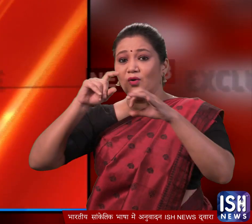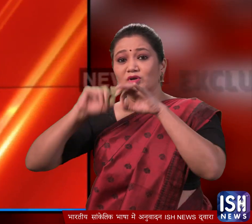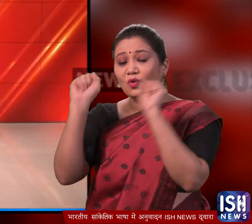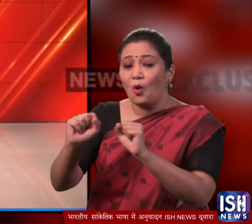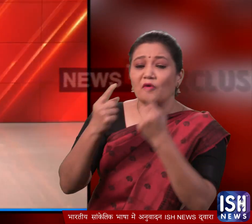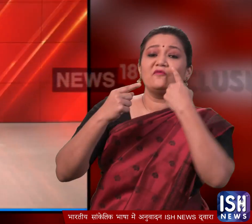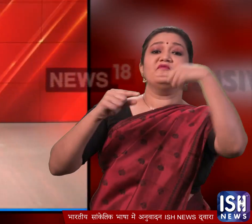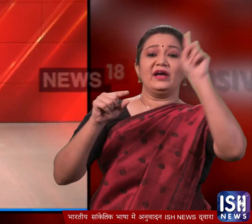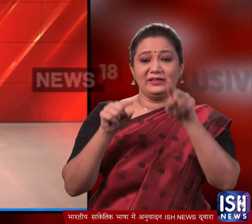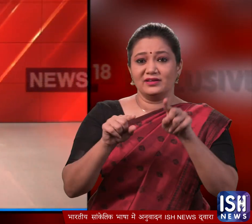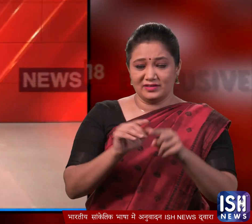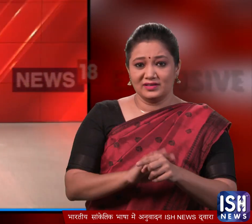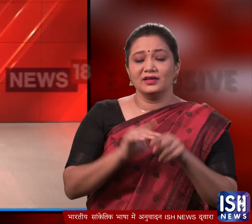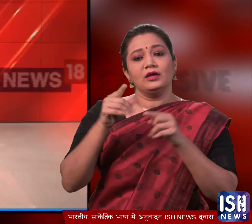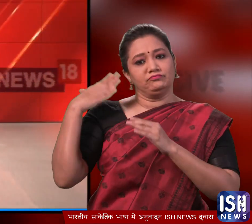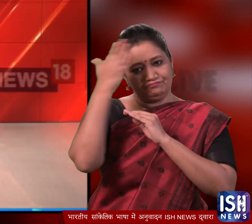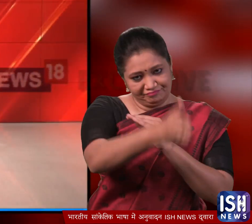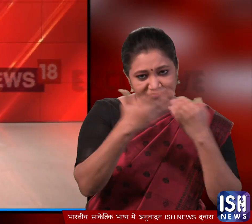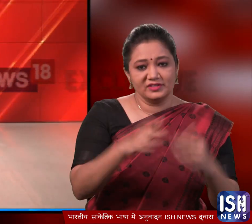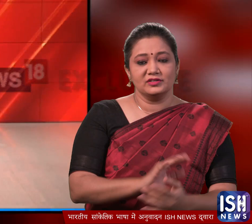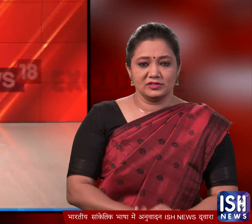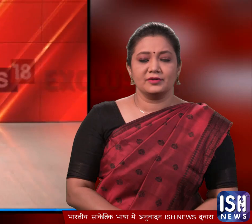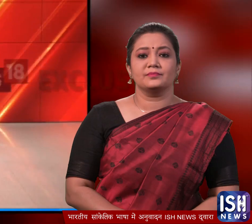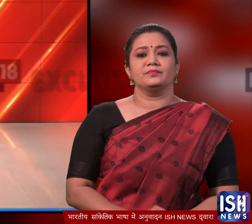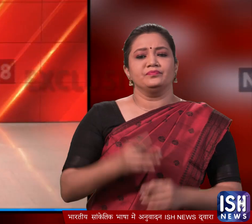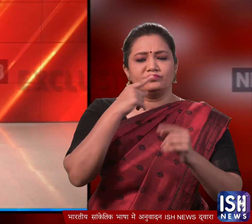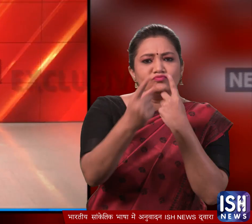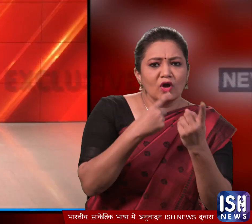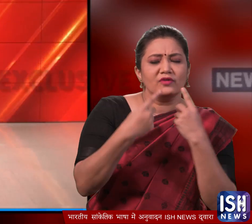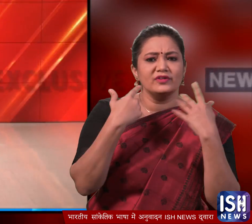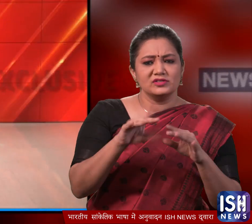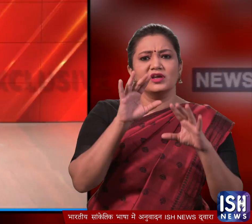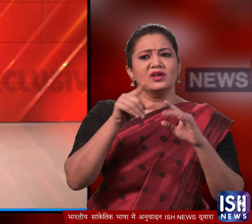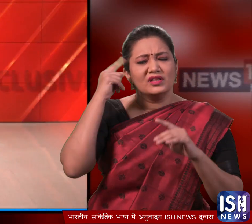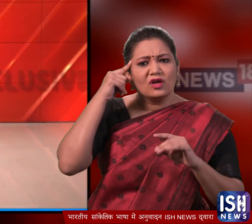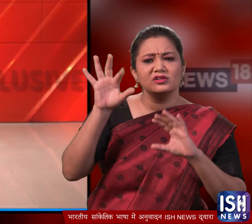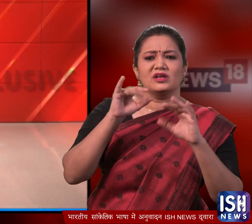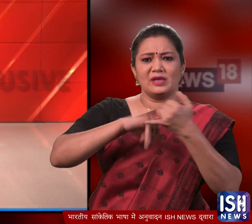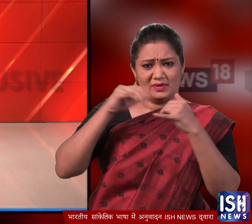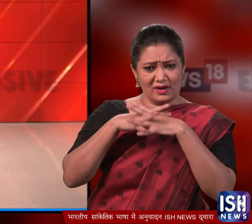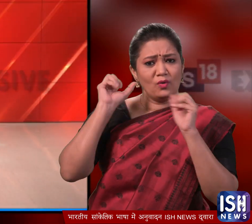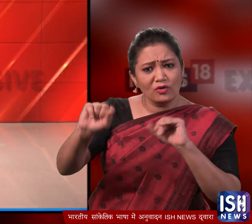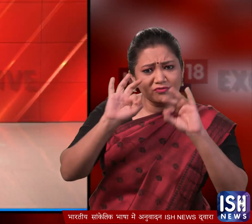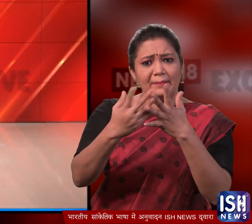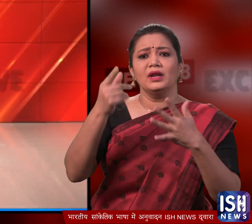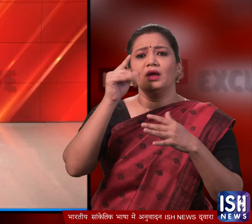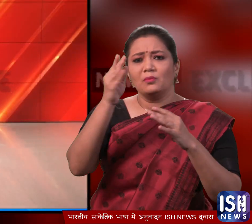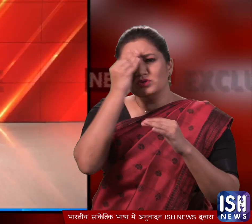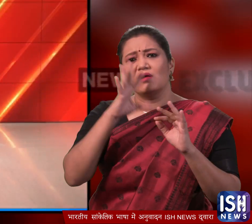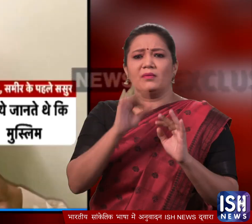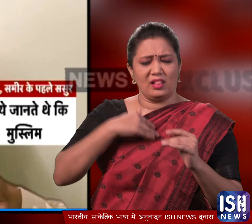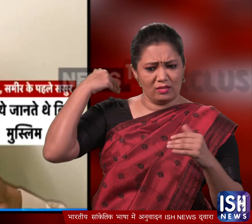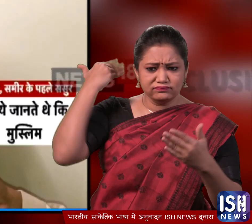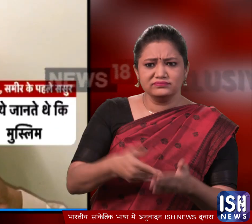शबाना कुरैशी के पिता यानी समीर वानखेड़े के पहले ससुर के पास भी पहुंची। उन्होंने साफ कहा कि वो समीर के परिवार को एक मुस्लिम परिवार के तौर पर ही जानते